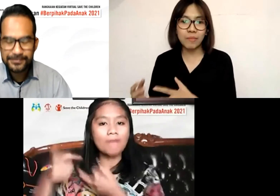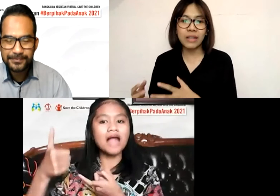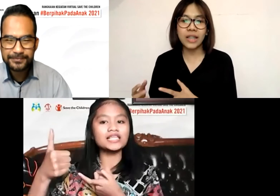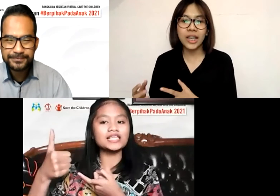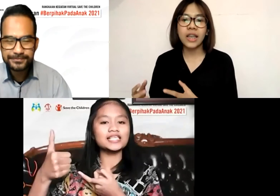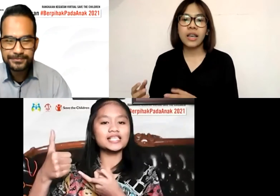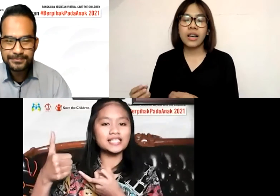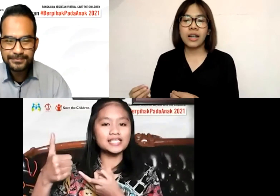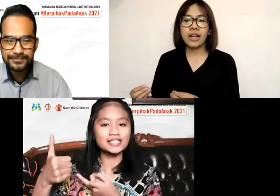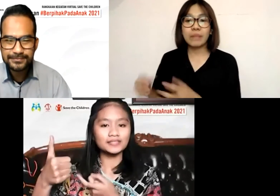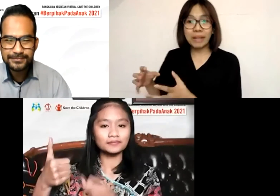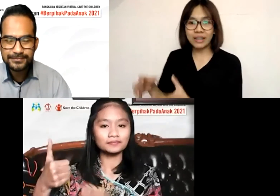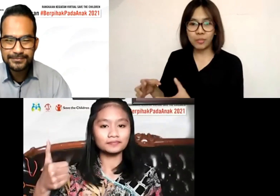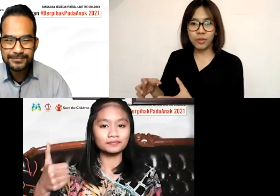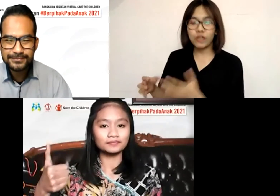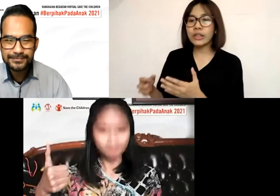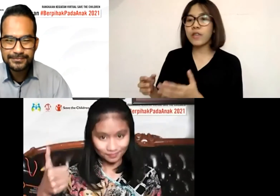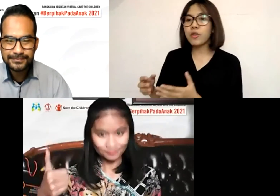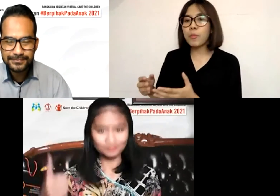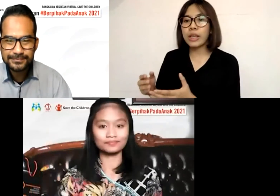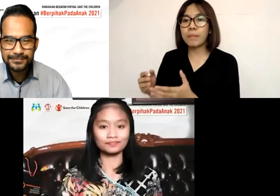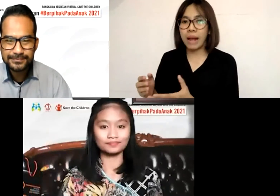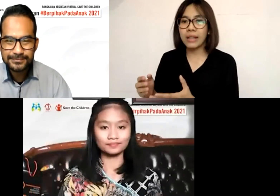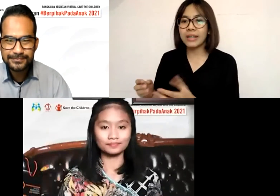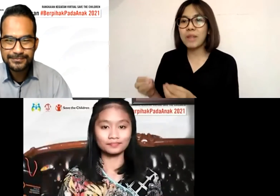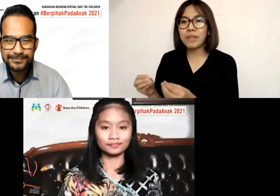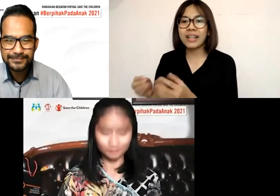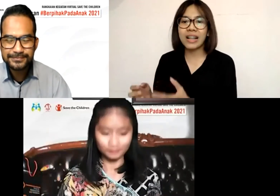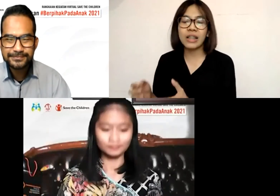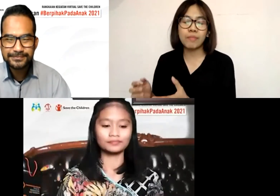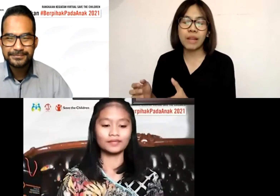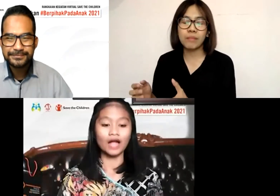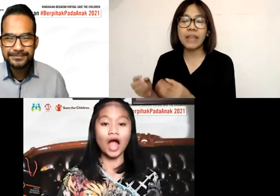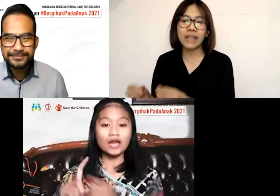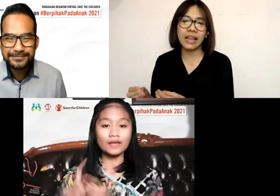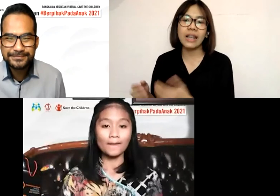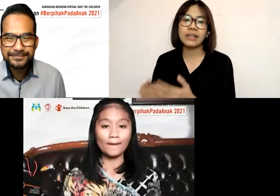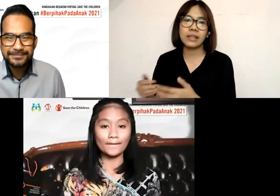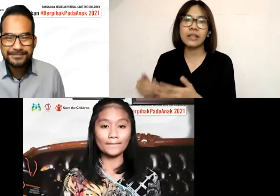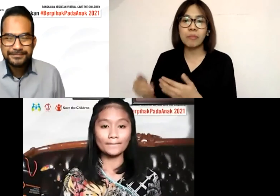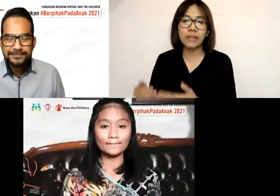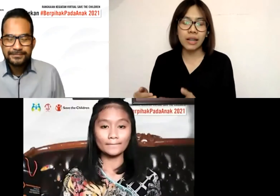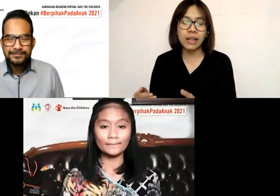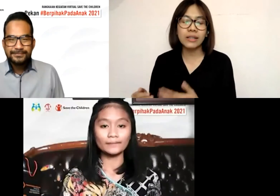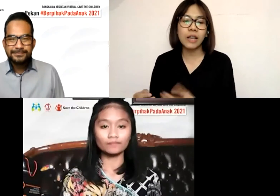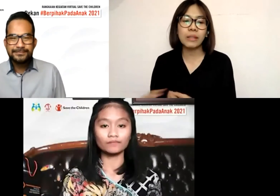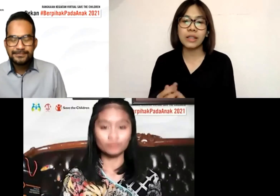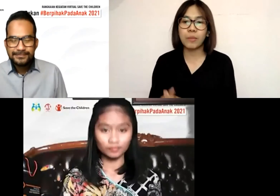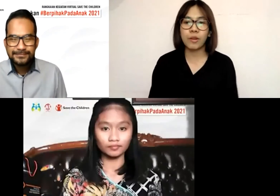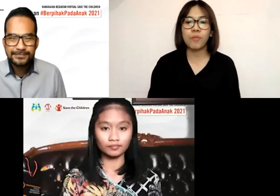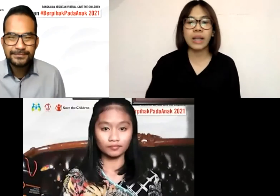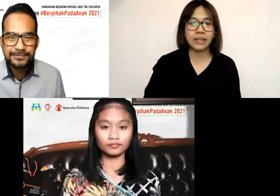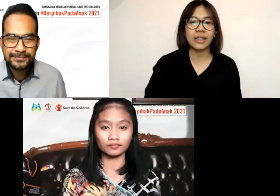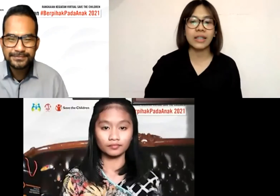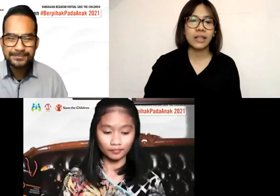saya terlibat di tempat tersebut. Terus saya juga punya teman, saya mendapatkan kenalan teman baik saya, dan sampai sekarang saya masih